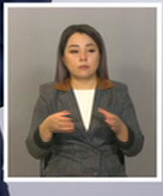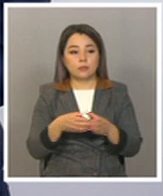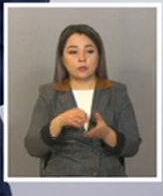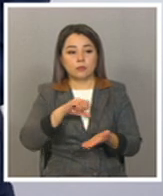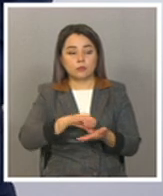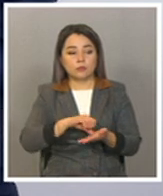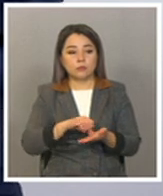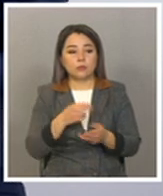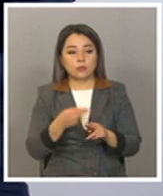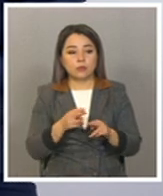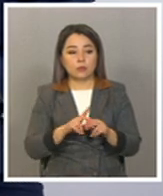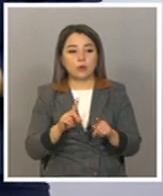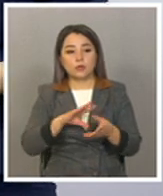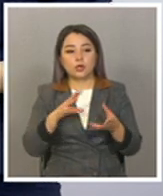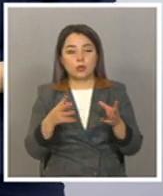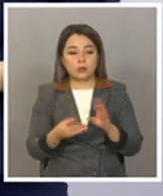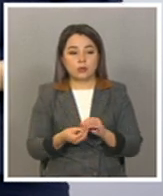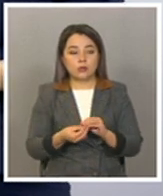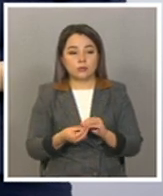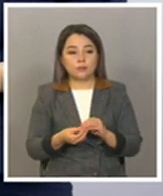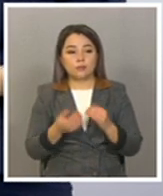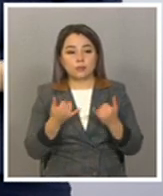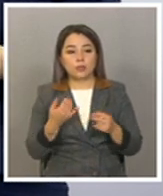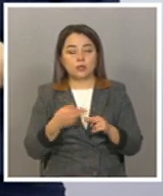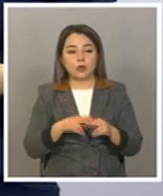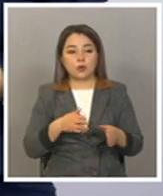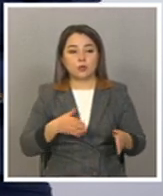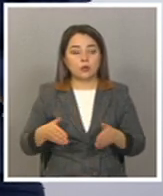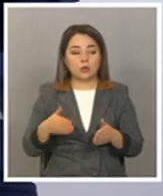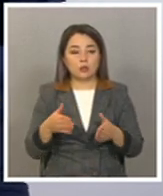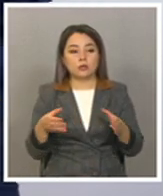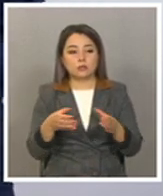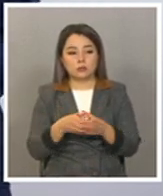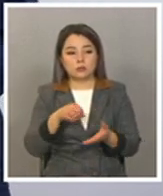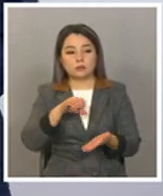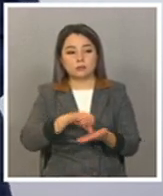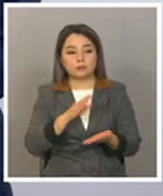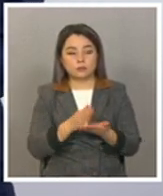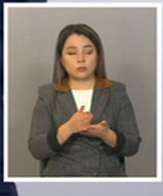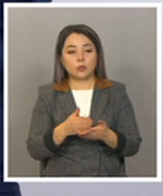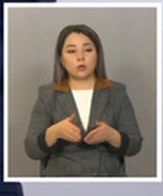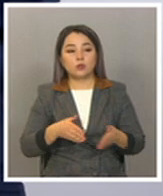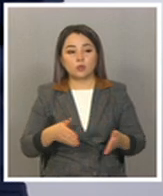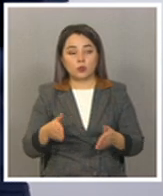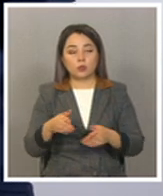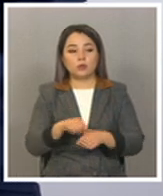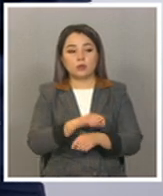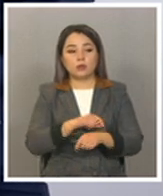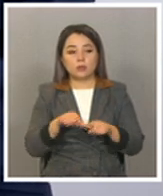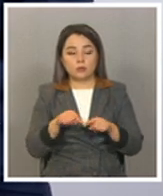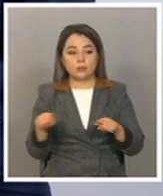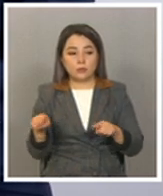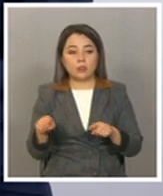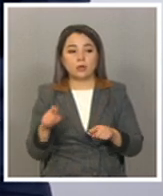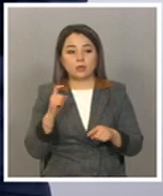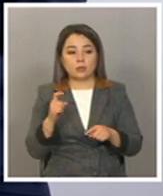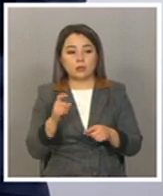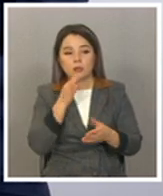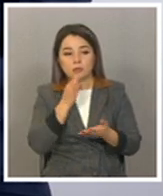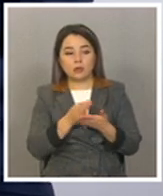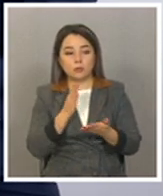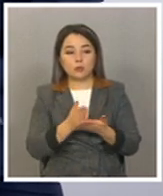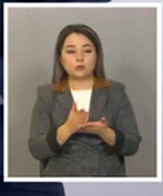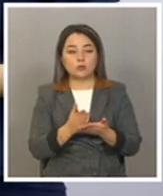бізге жалпы жолдың ұзындығы белгісіз. Сондықтан біз жолдың ұзындығын x деп аламыз, ал бірінші